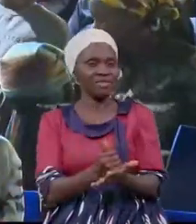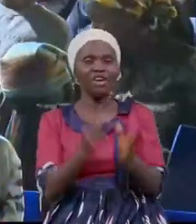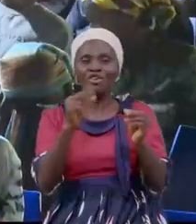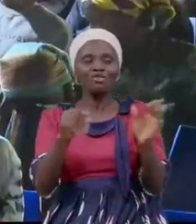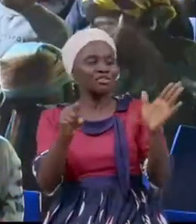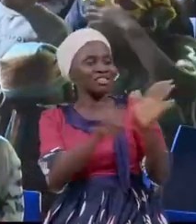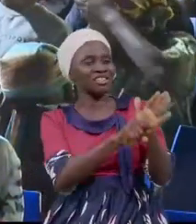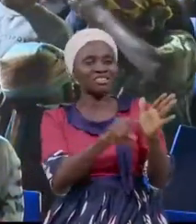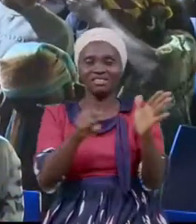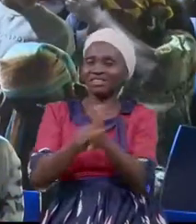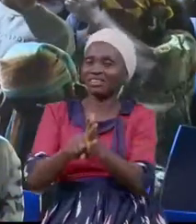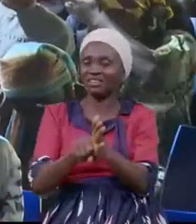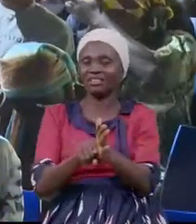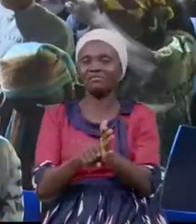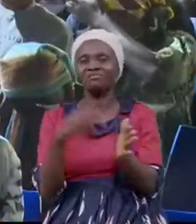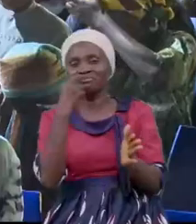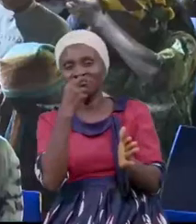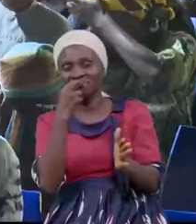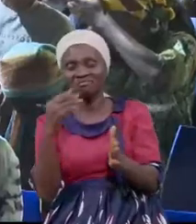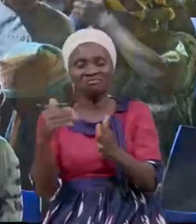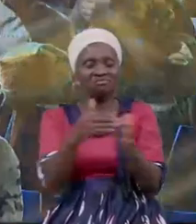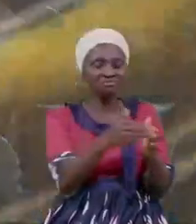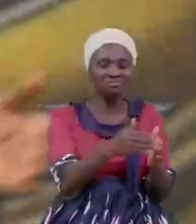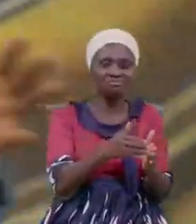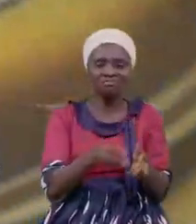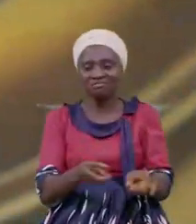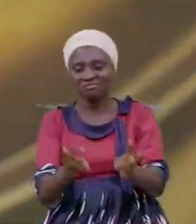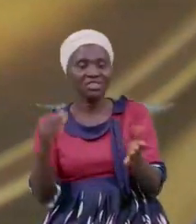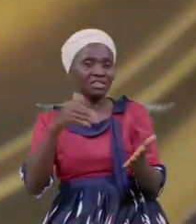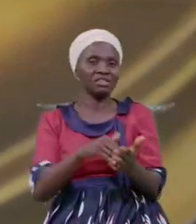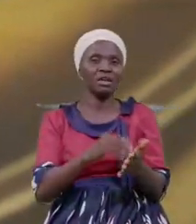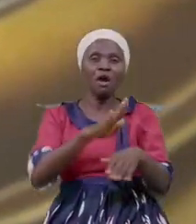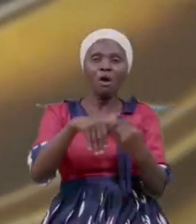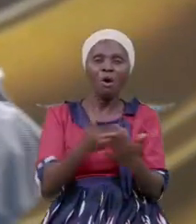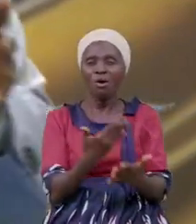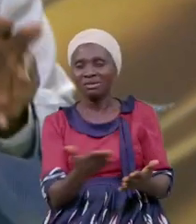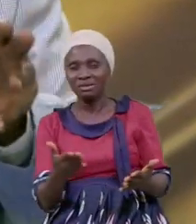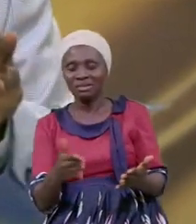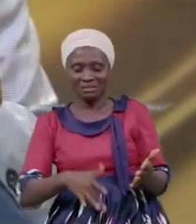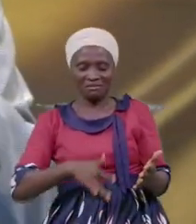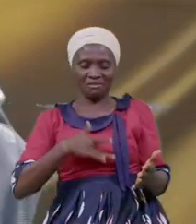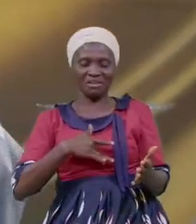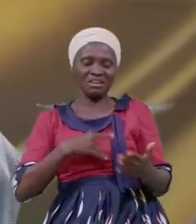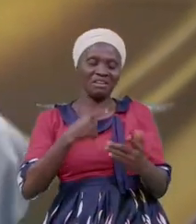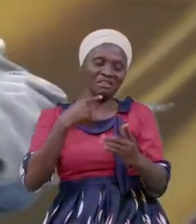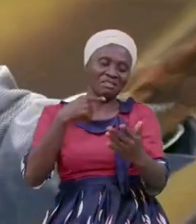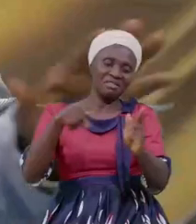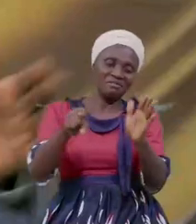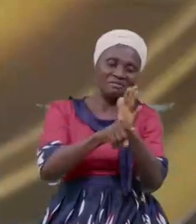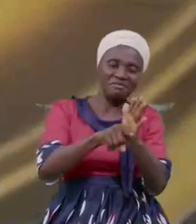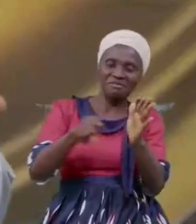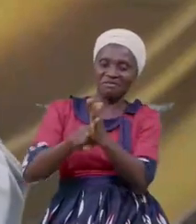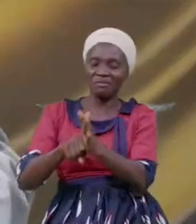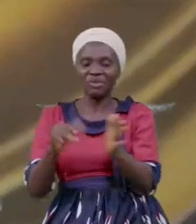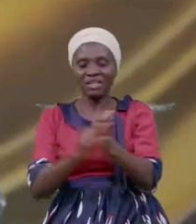vous tout les préconditions qui nous amenai à tendre vers le côté négatif le